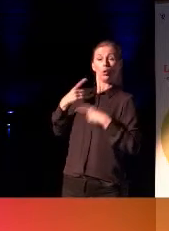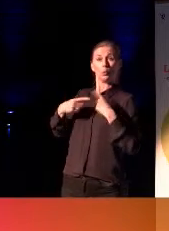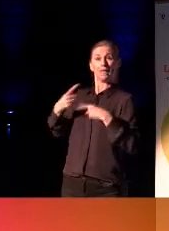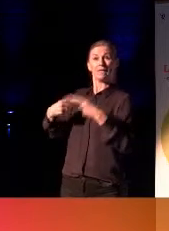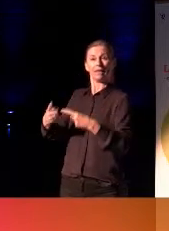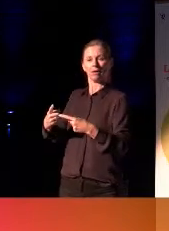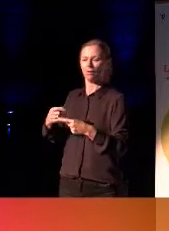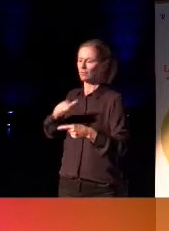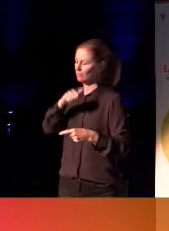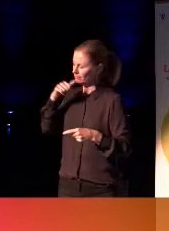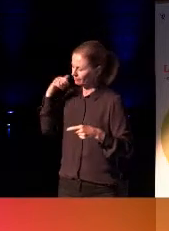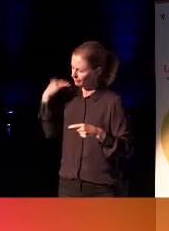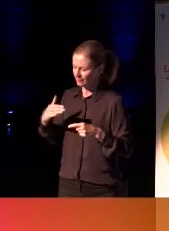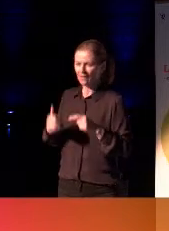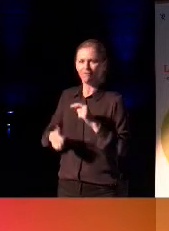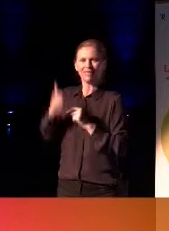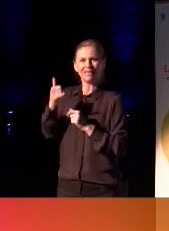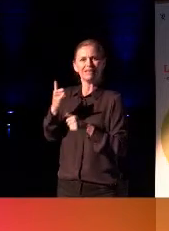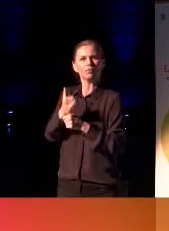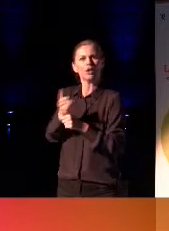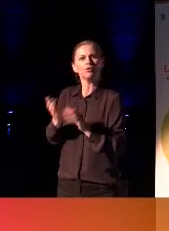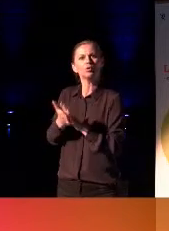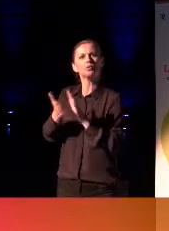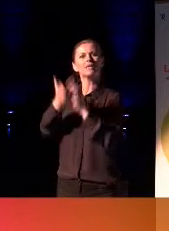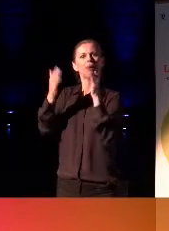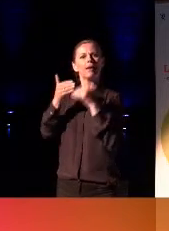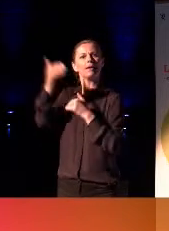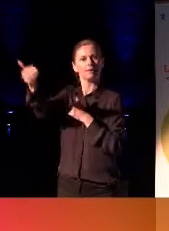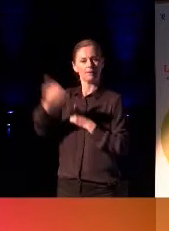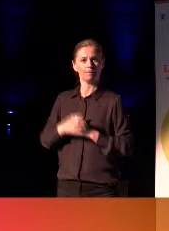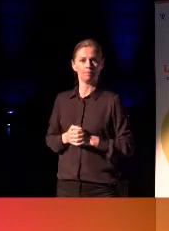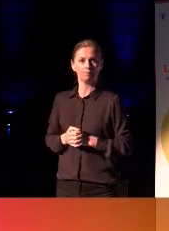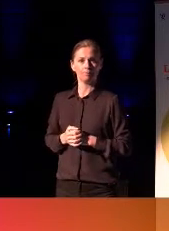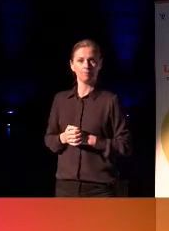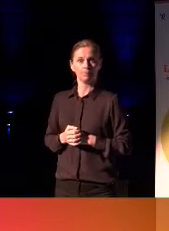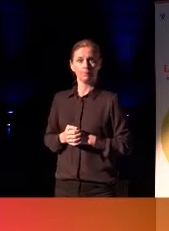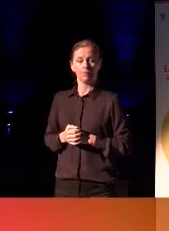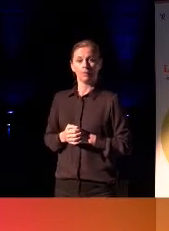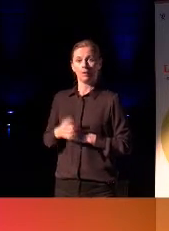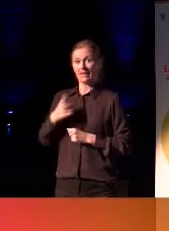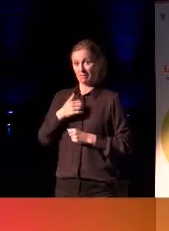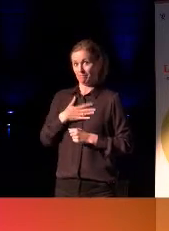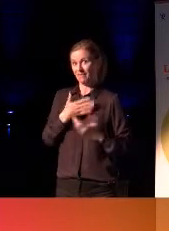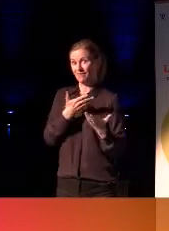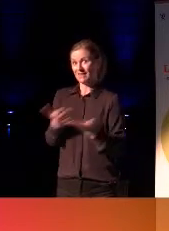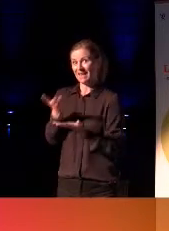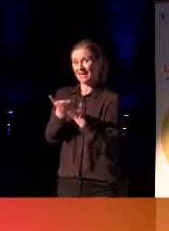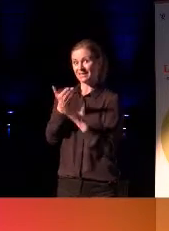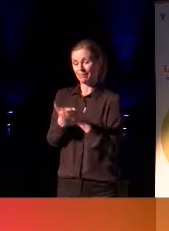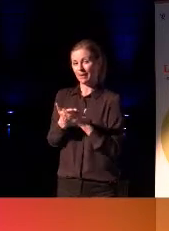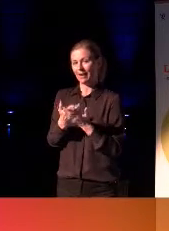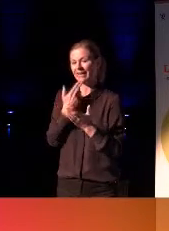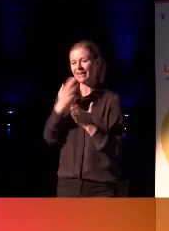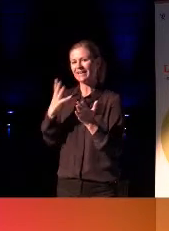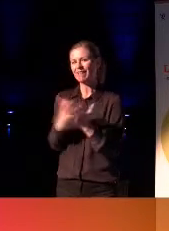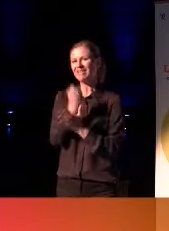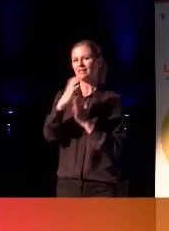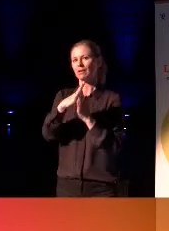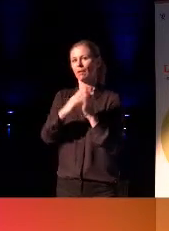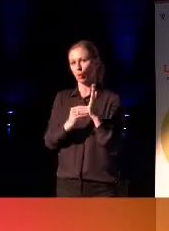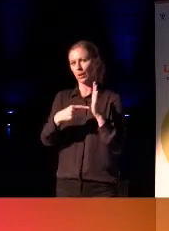en ekstremt viktig suksesskriterium for å få dette til. Men vi har nå, og jeg skal vise eksempler på det vi kaller gevinstrapporter